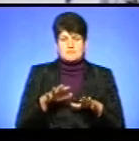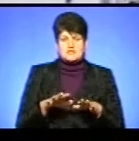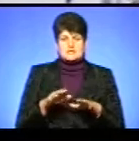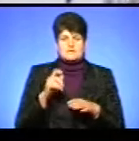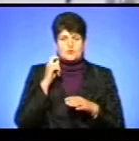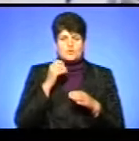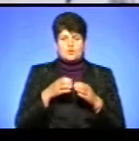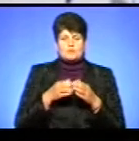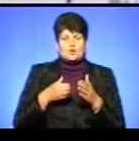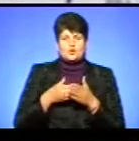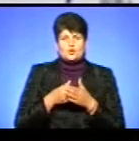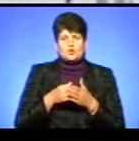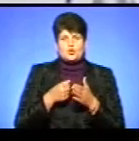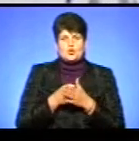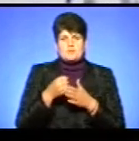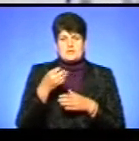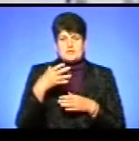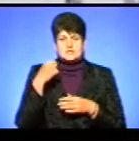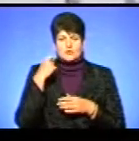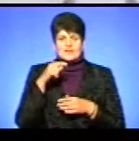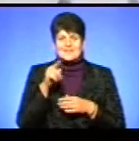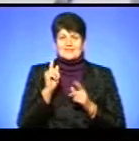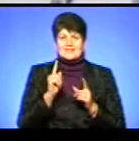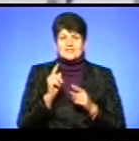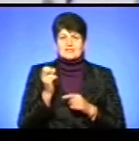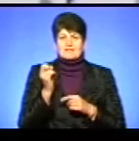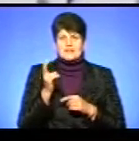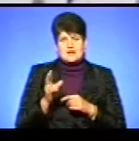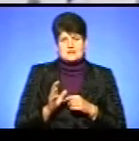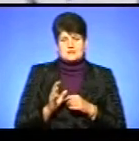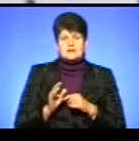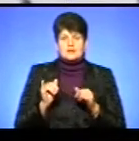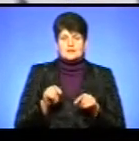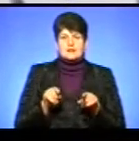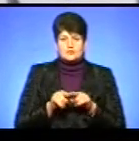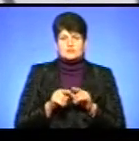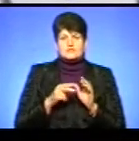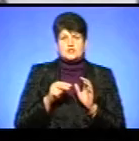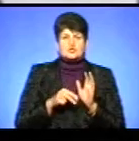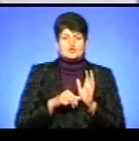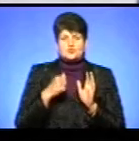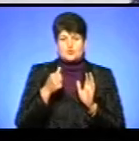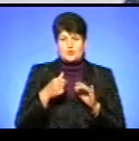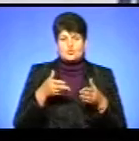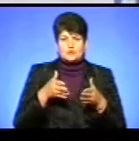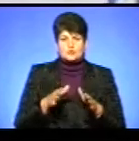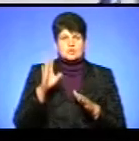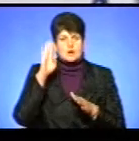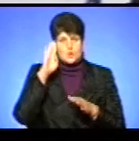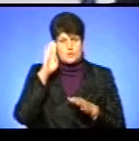групі до 15 років, не дивлячись на те, що їй лише 12. І так само 2006 року народження